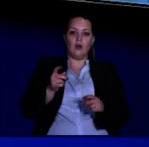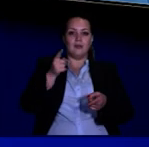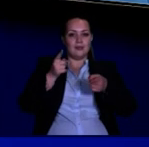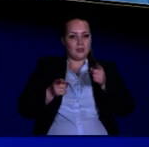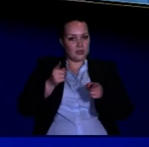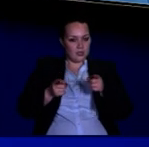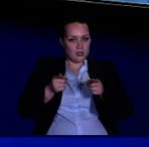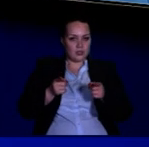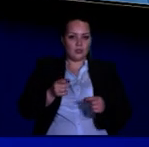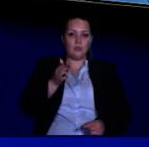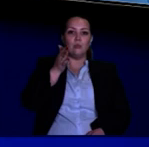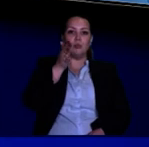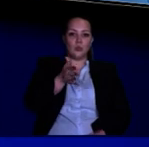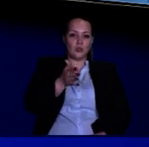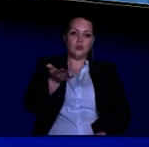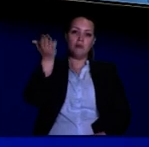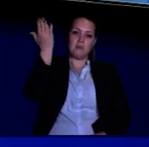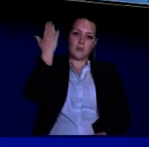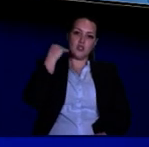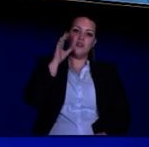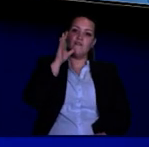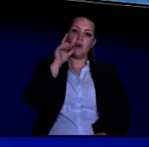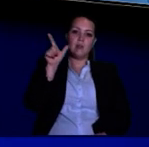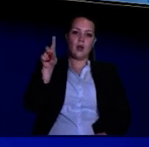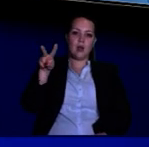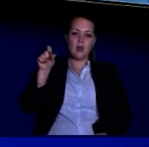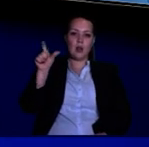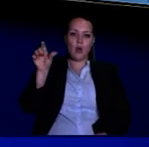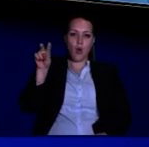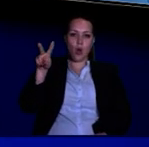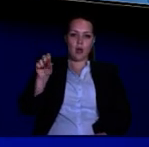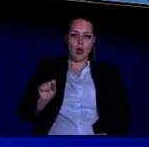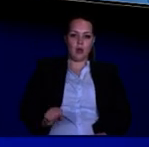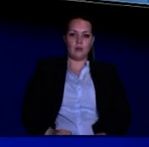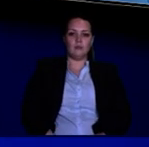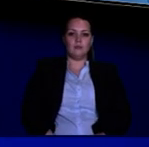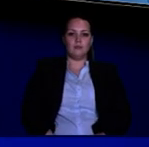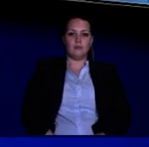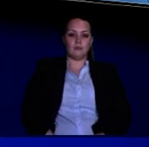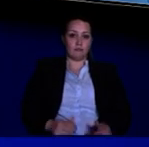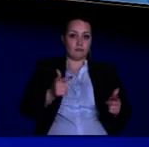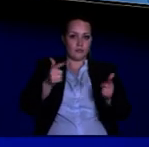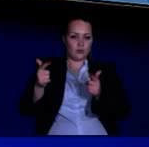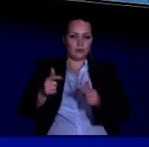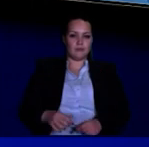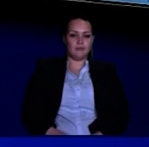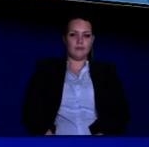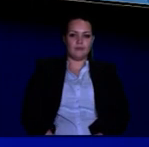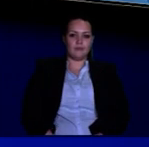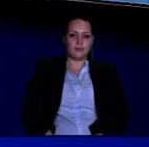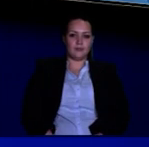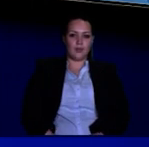настоящего, будущего и прошедшего времени. Вы готовы?